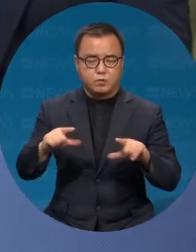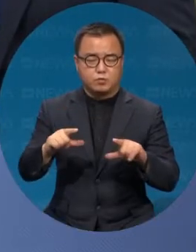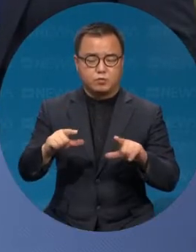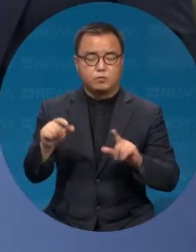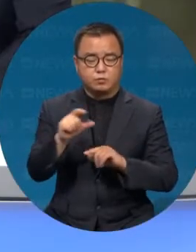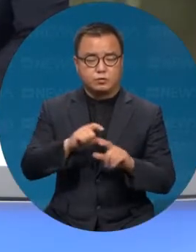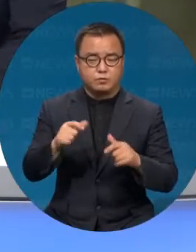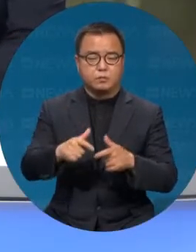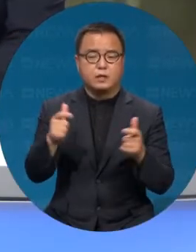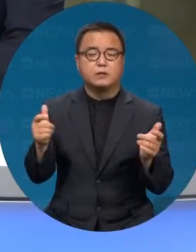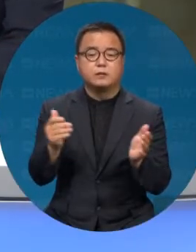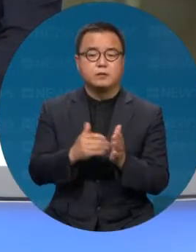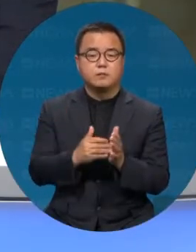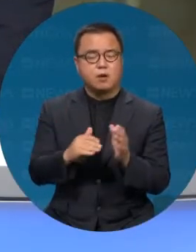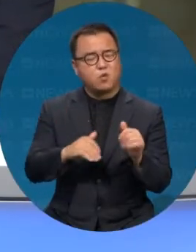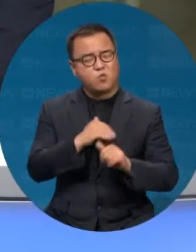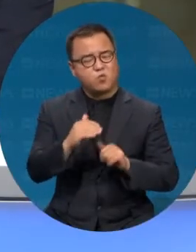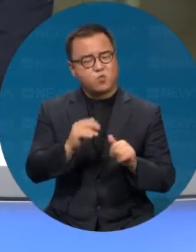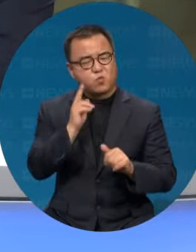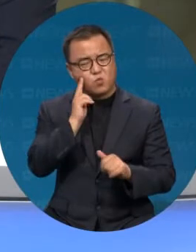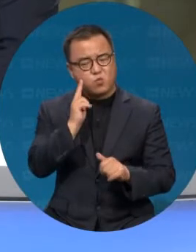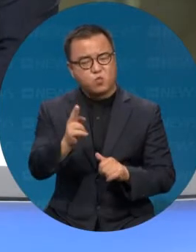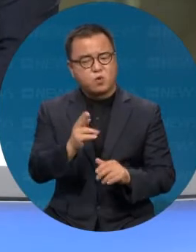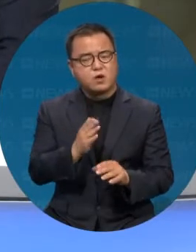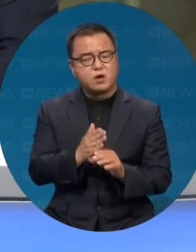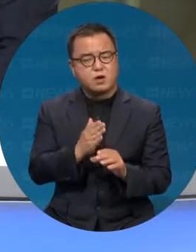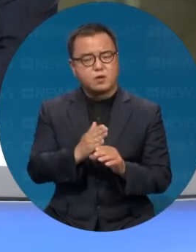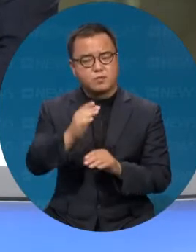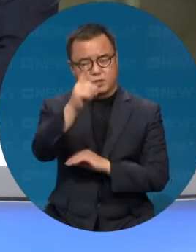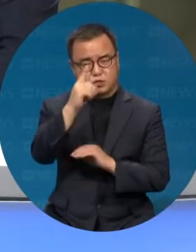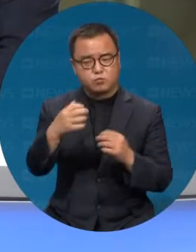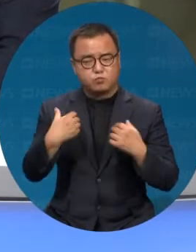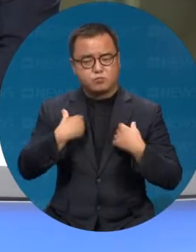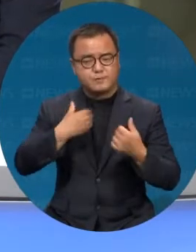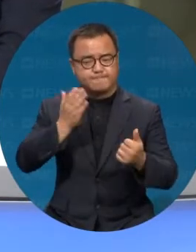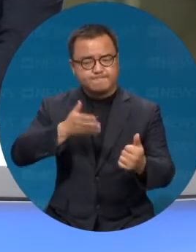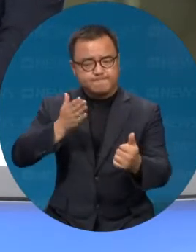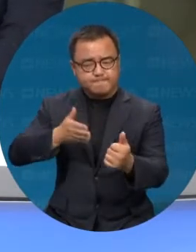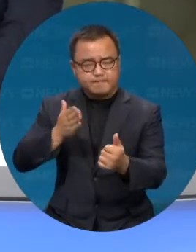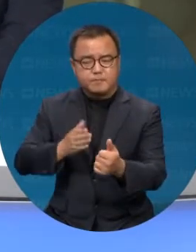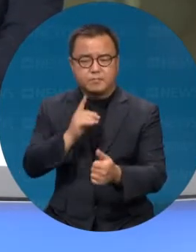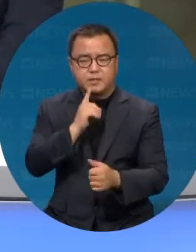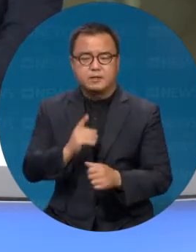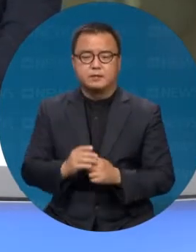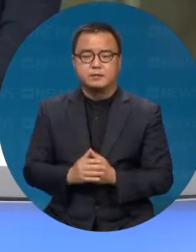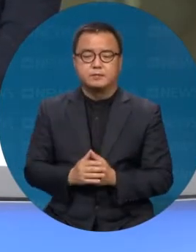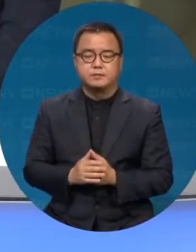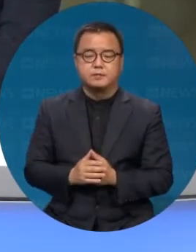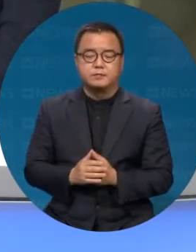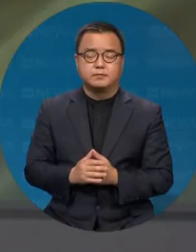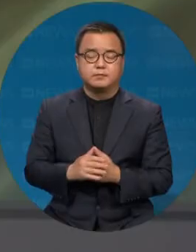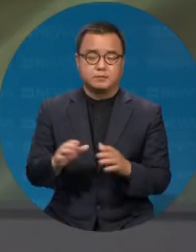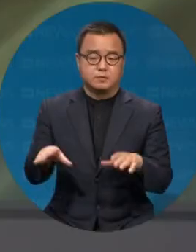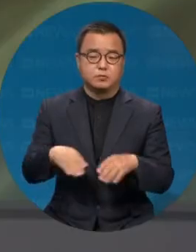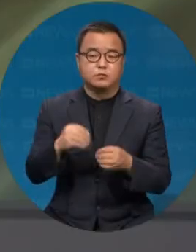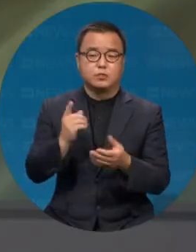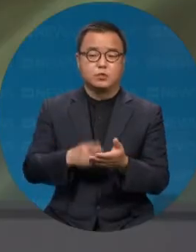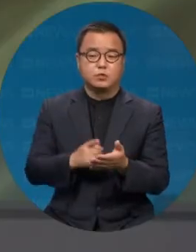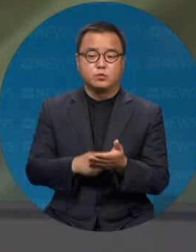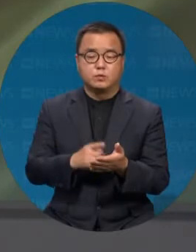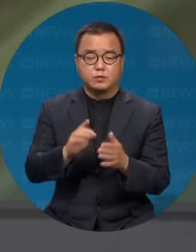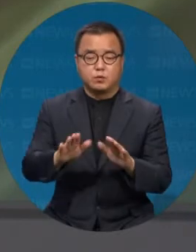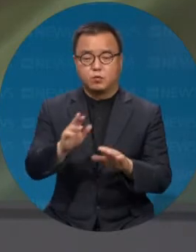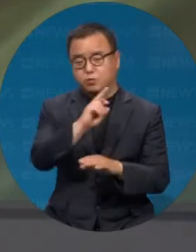네, 이렇게 상황이 좀 급속도로 심각해지면서 정부 차원에서 당부의 메시지도 나왔죠. 네, 김부겸 국무총리는 오늘 오후